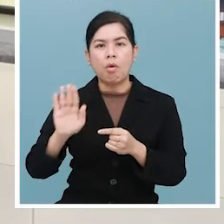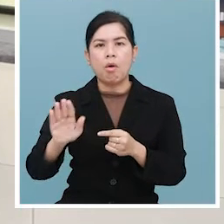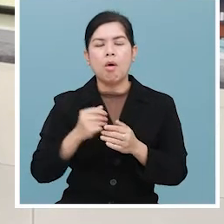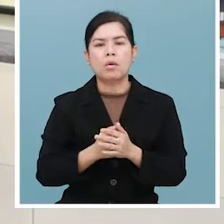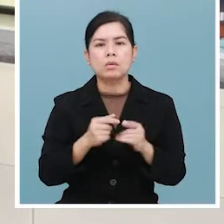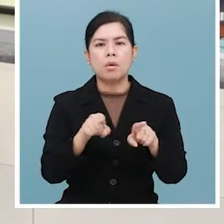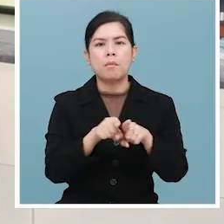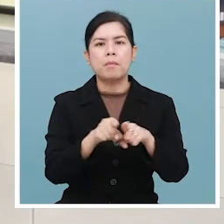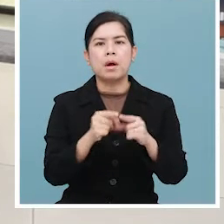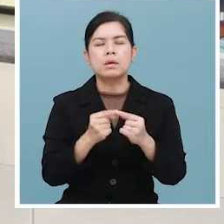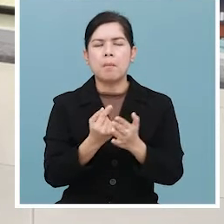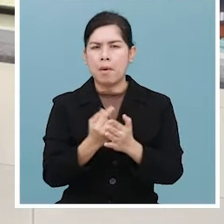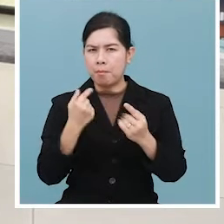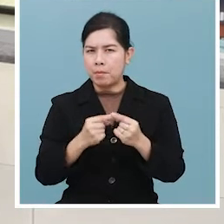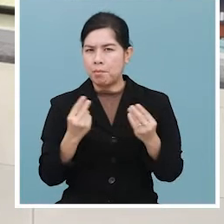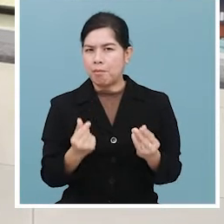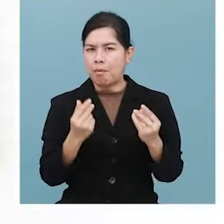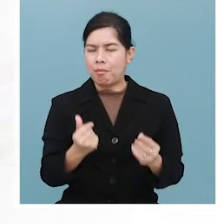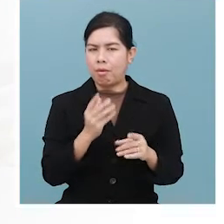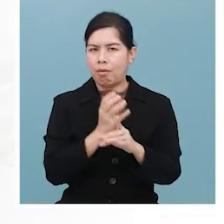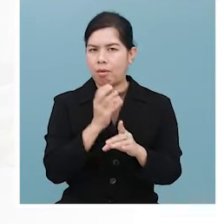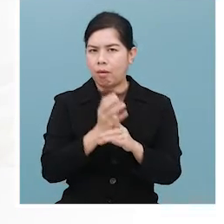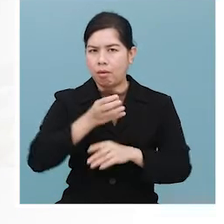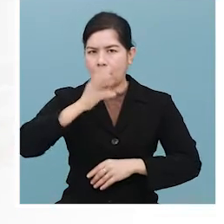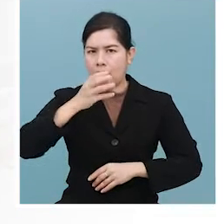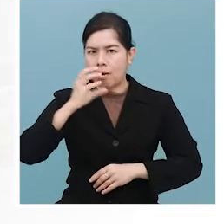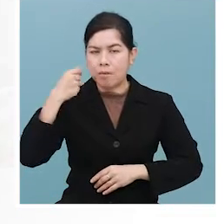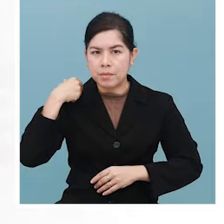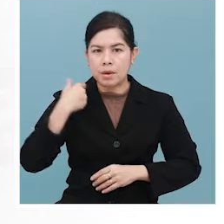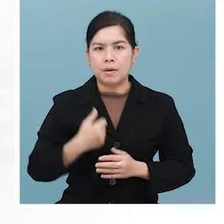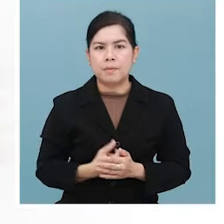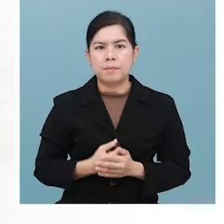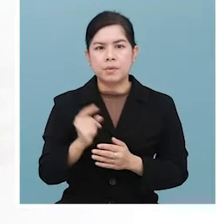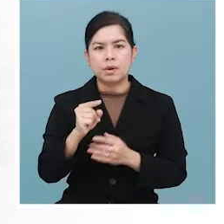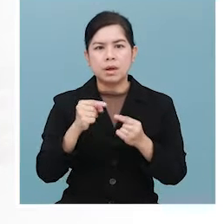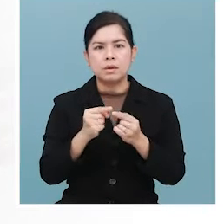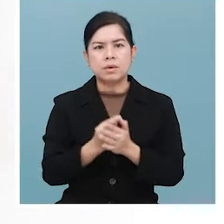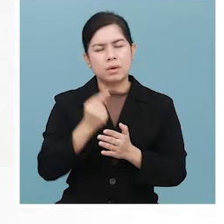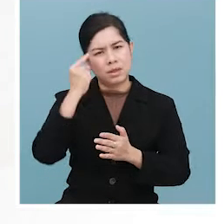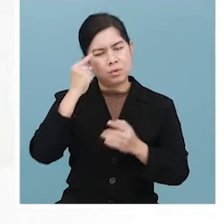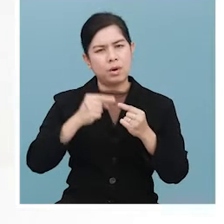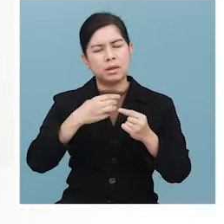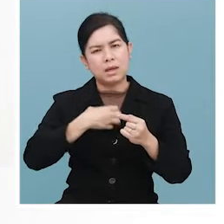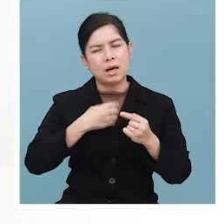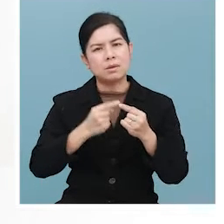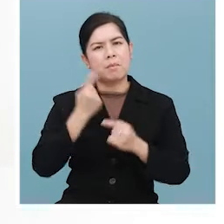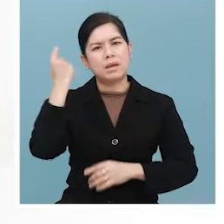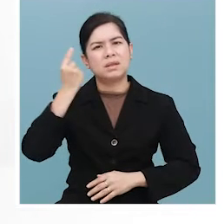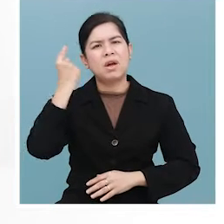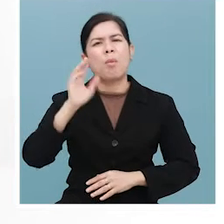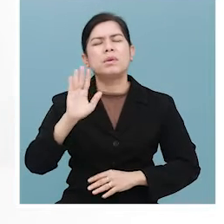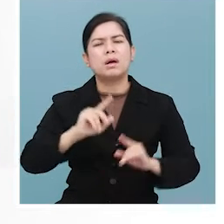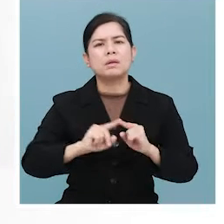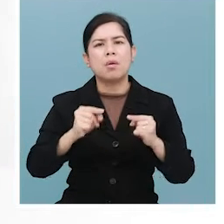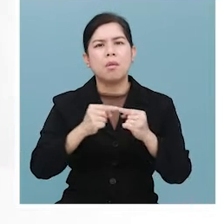ปาร์ตี้สุดฤทธิ ์ปาร์ตี้สายปาร์ตี้คือมันไม่ได้เกี่ยวกับการว่าอยากจะไปดื่มไปอย่างนั้นคือเป็นคนไม่นอนนะคะ